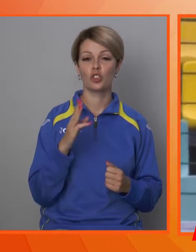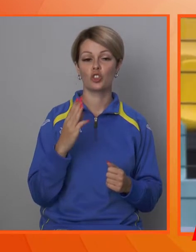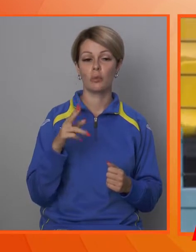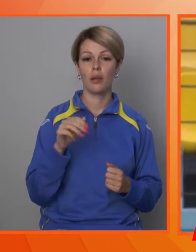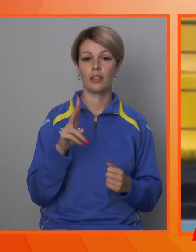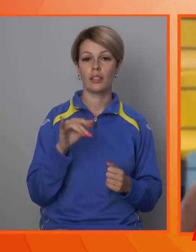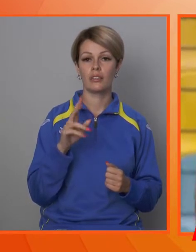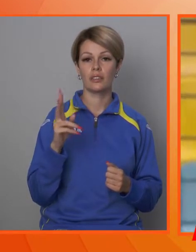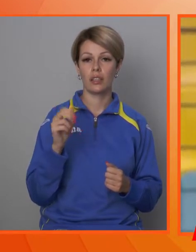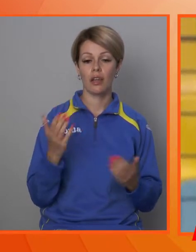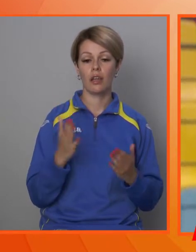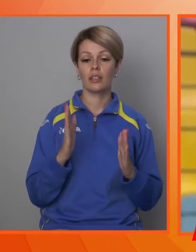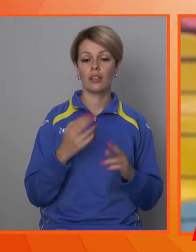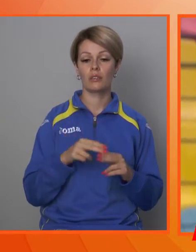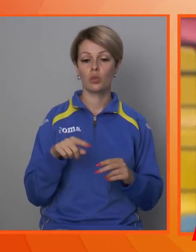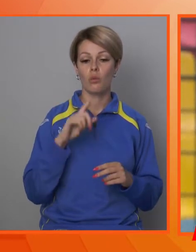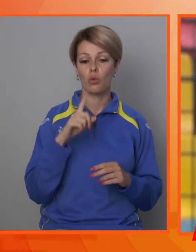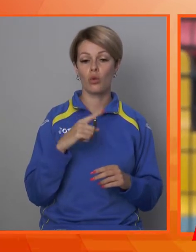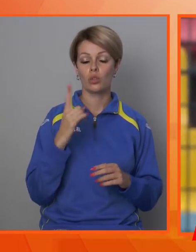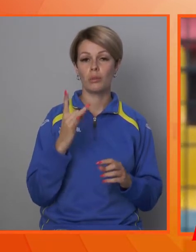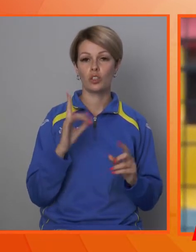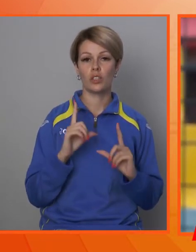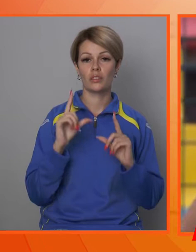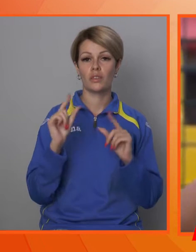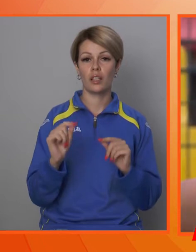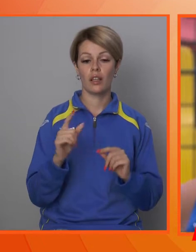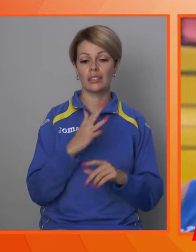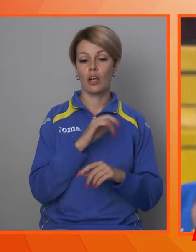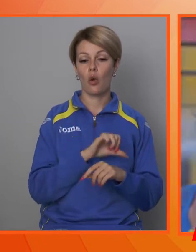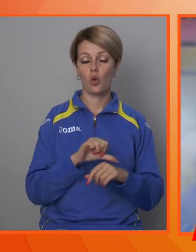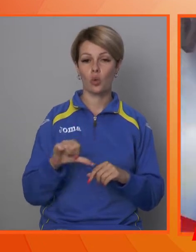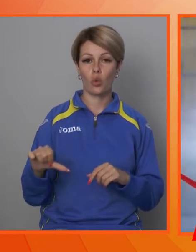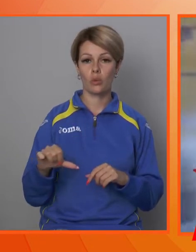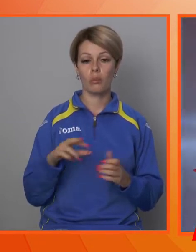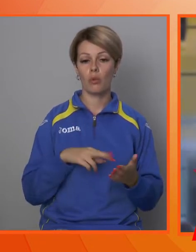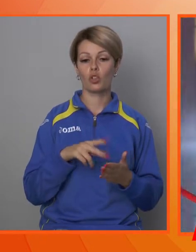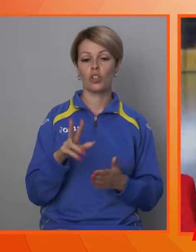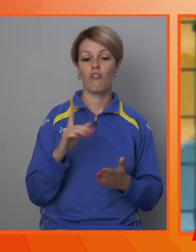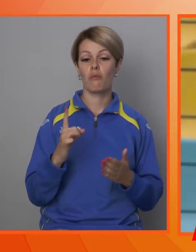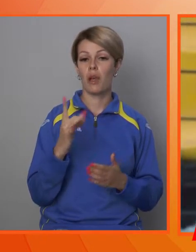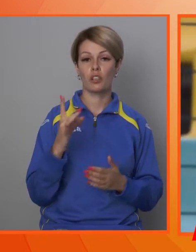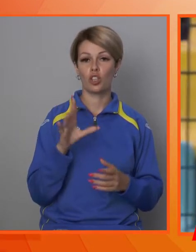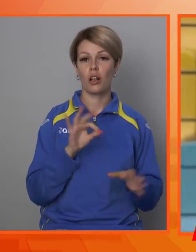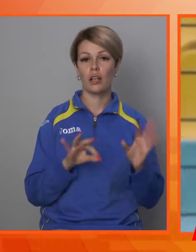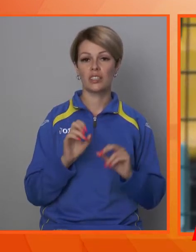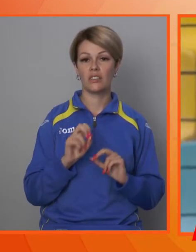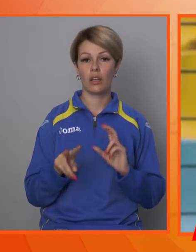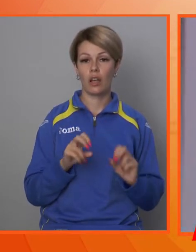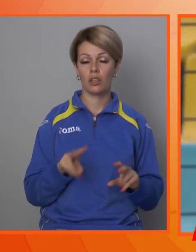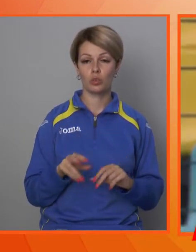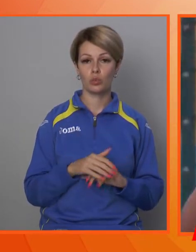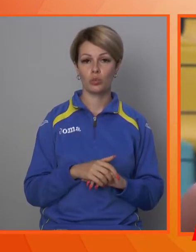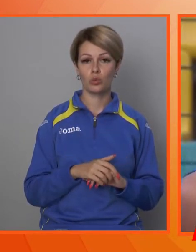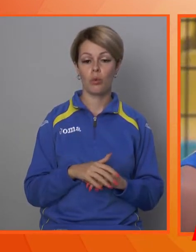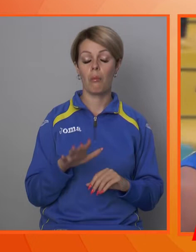Марія Шпатківська, яка тільки в цьому році перший раз виїхала за кордон, пройшла першу